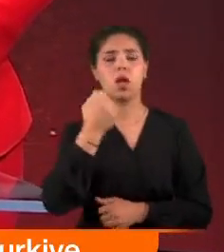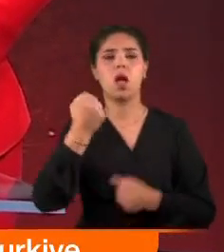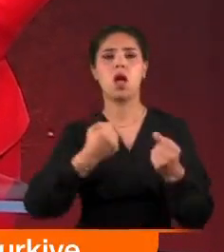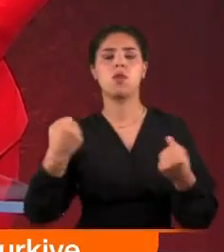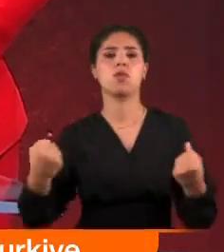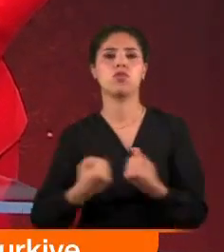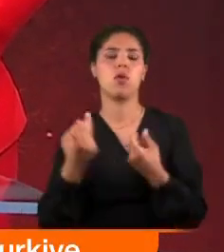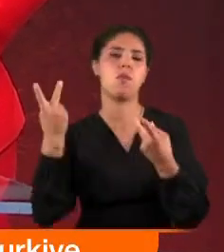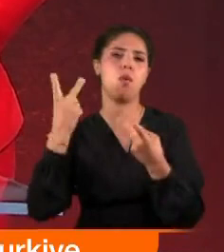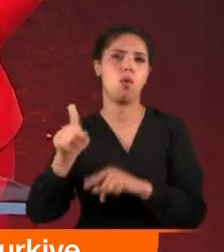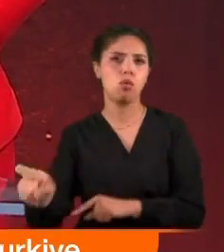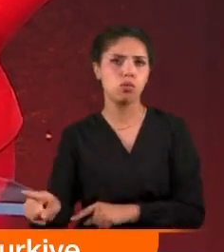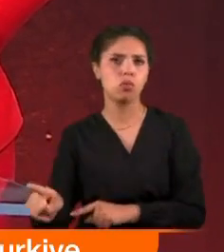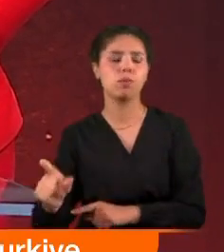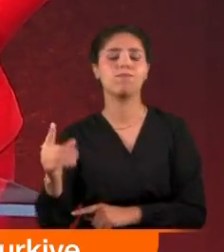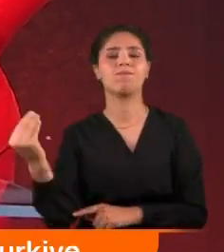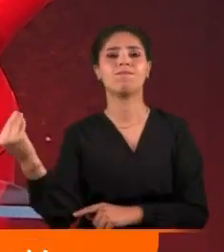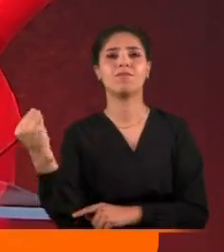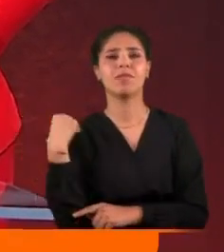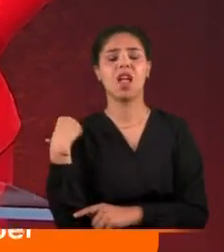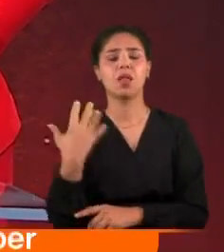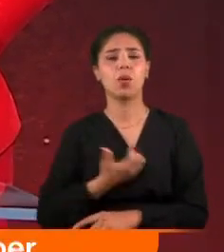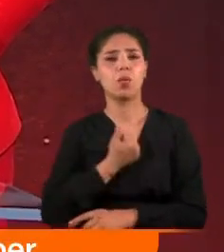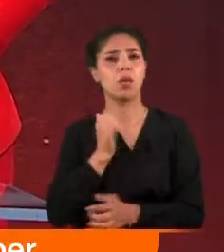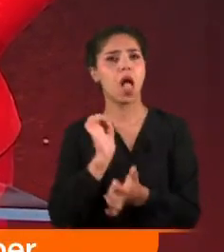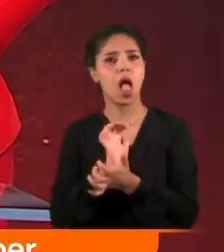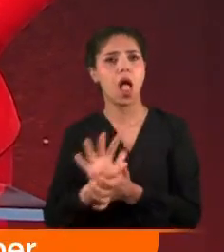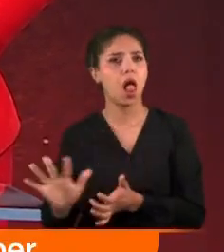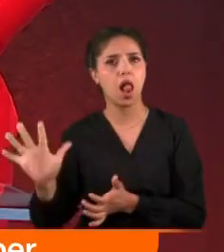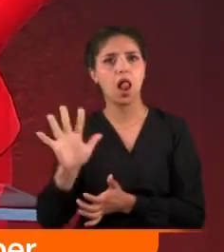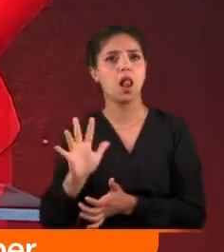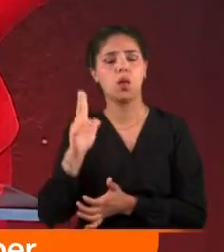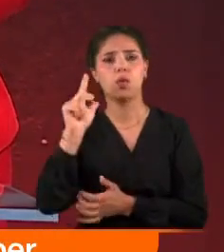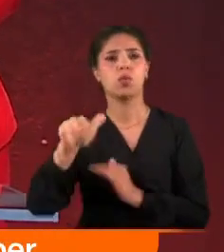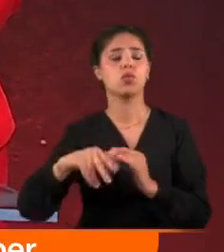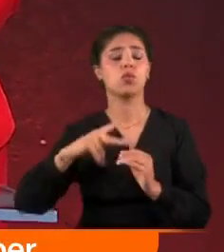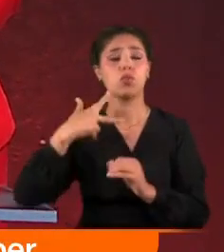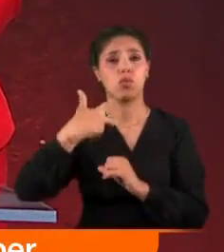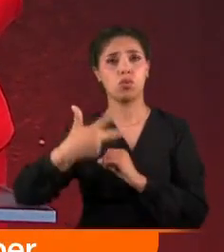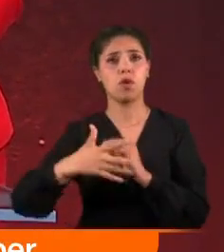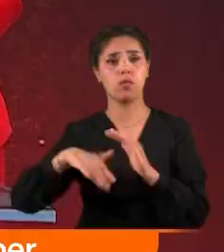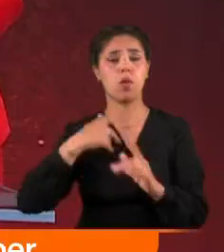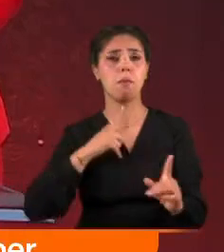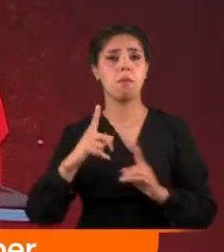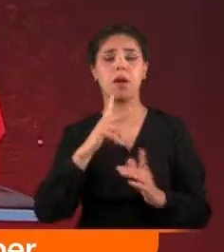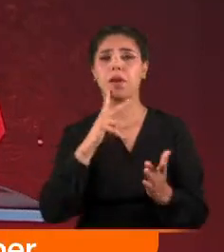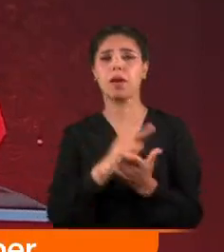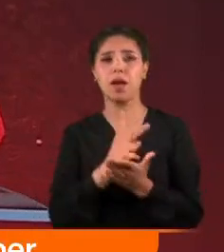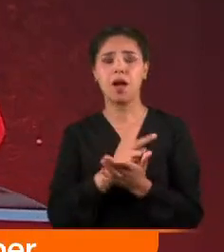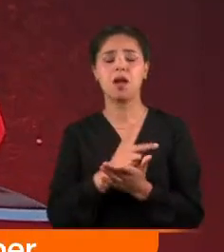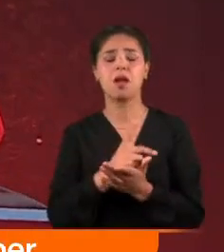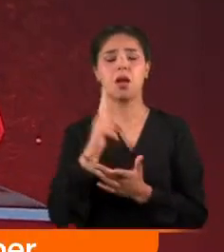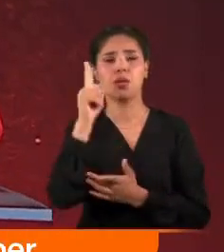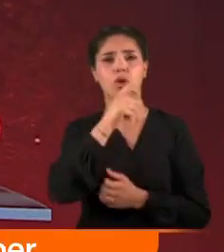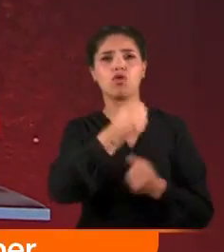aracın altında kalıp can verdi. Acıları çok taze olan aile ise sadece 3 hafta sonra mahkemeden çıkan tahliye